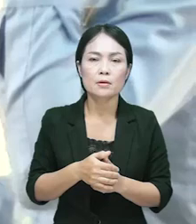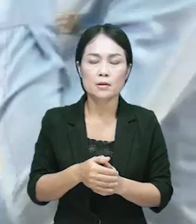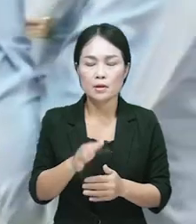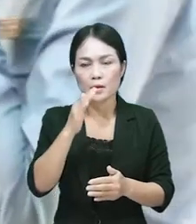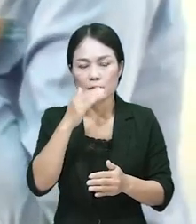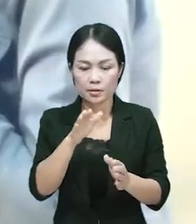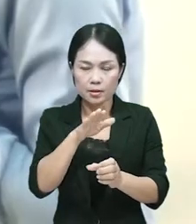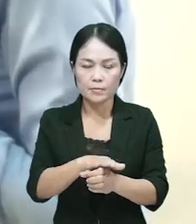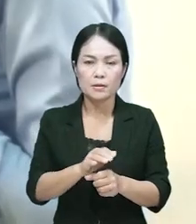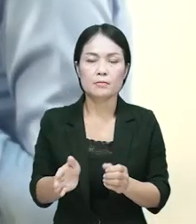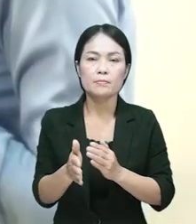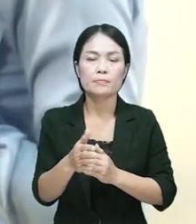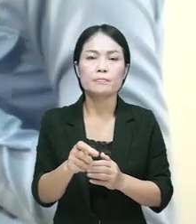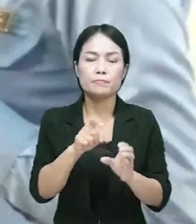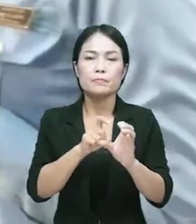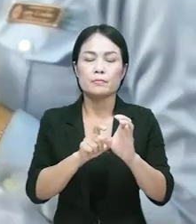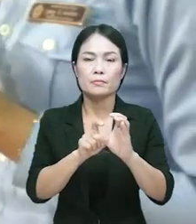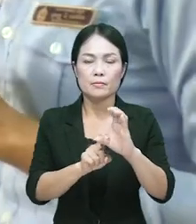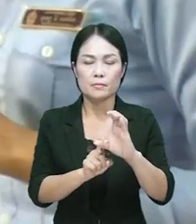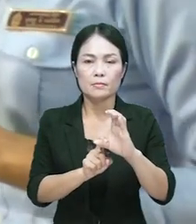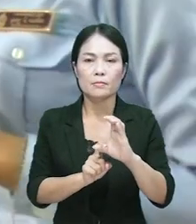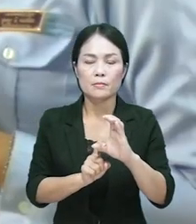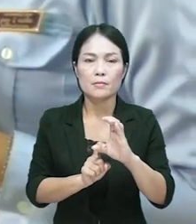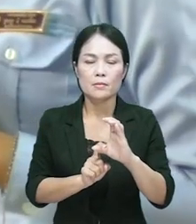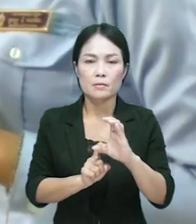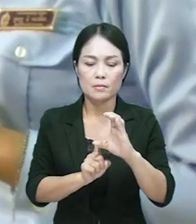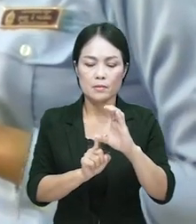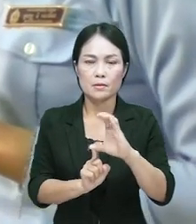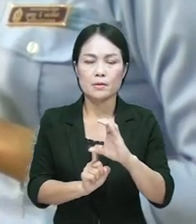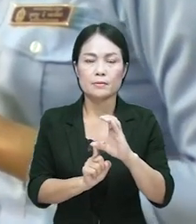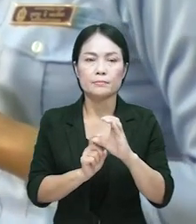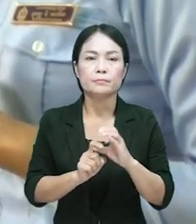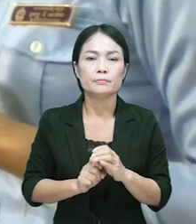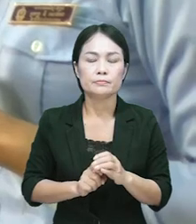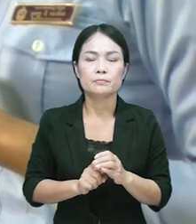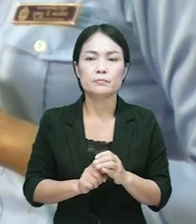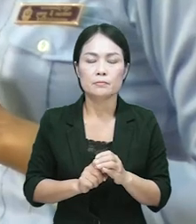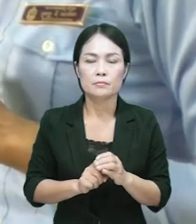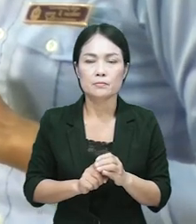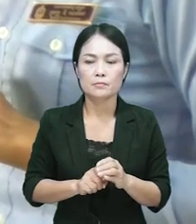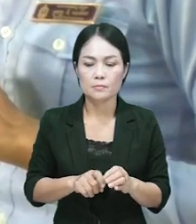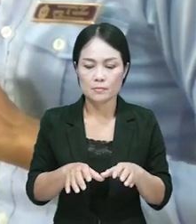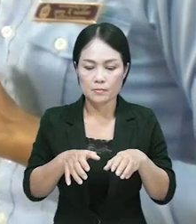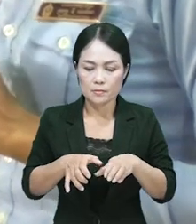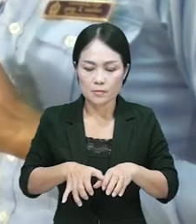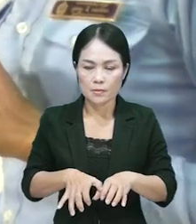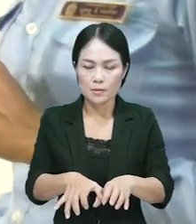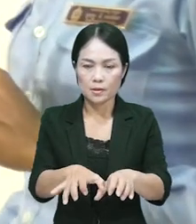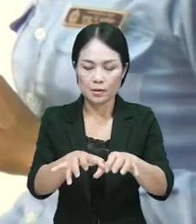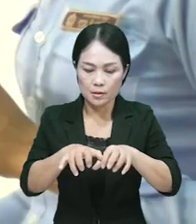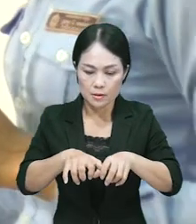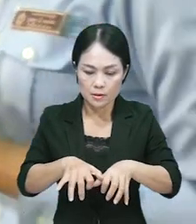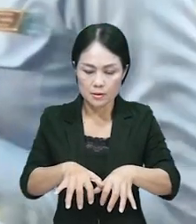ហុកអីកូនចាភ្ជួរចាភ្ជួរនេះមិនទៅកូនប្រើនាងកលភ្ជួររាស់ដីស្រែចម្ការណា